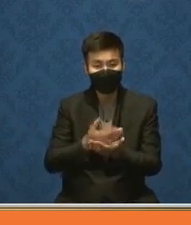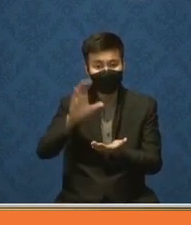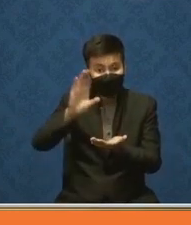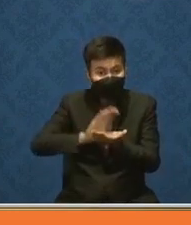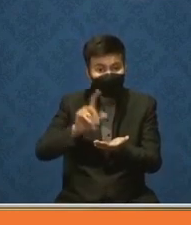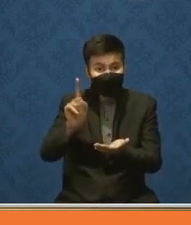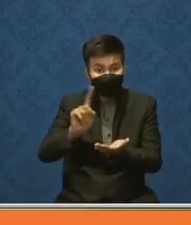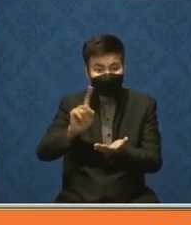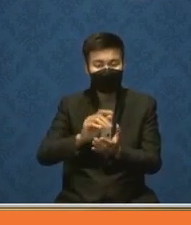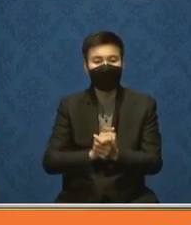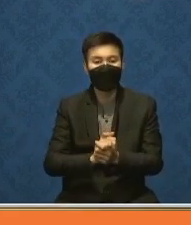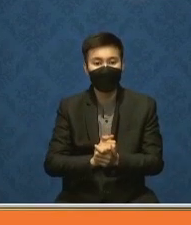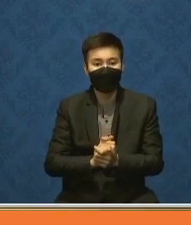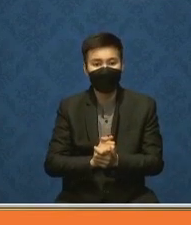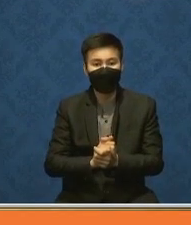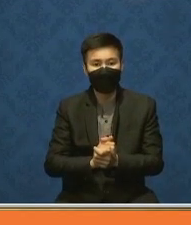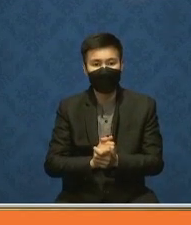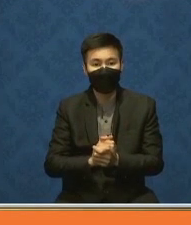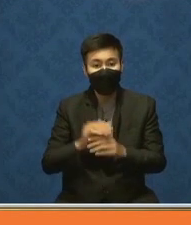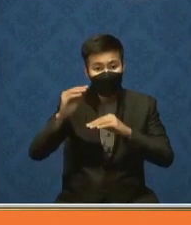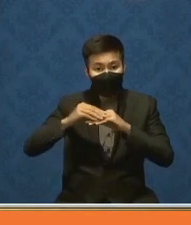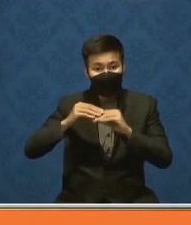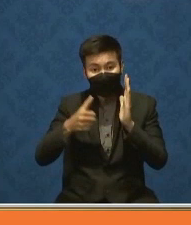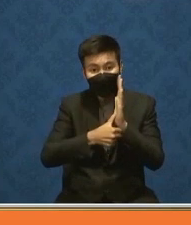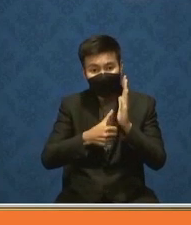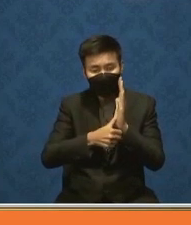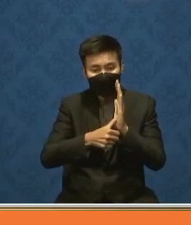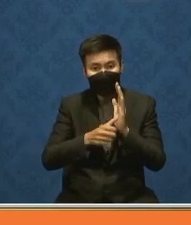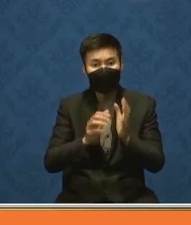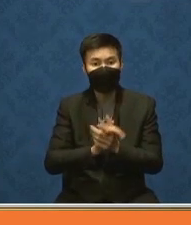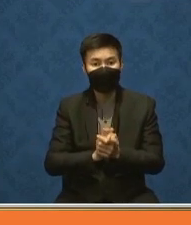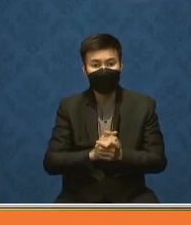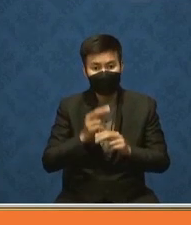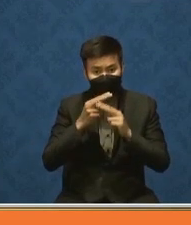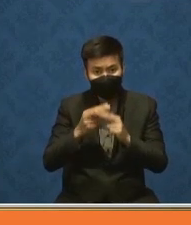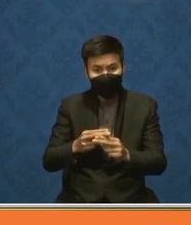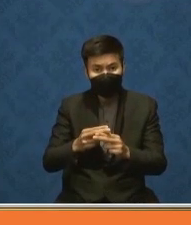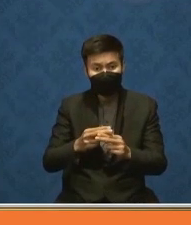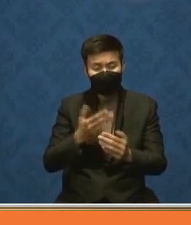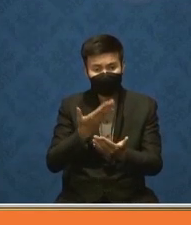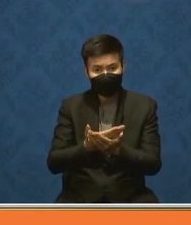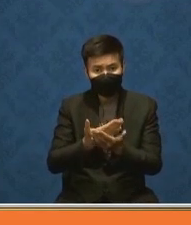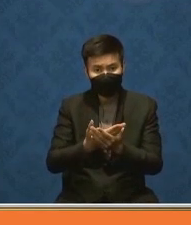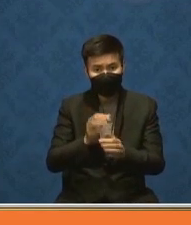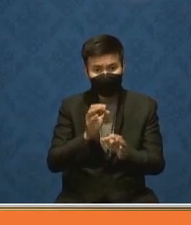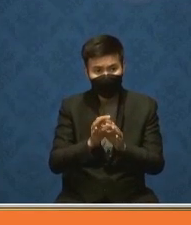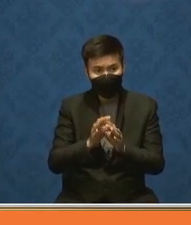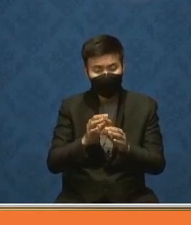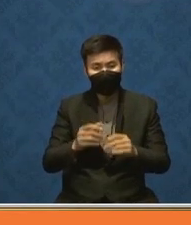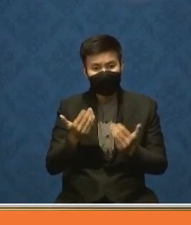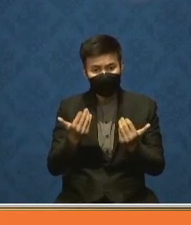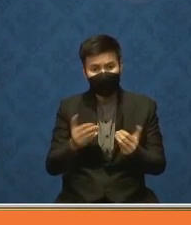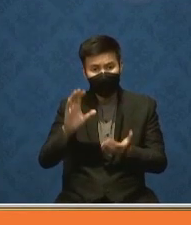บประมาณครับเราเสนอครับว่าถึงเวลาที่ต้องเพิ่มภาษีธุรกิจเฉพาะบนวงเงินสินเชื่อขนาดใหญ่ครับทุก